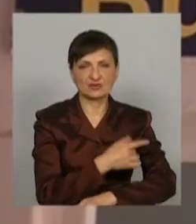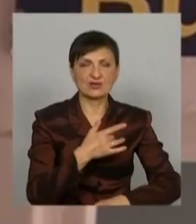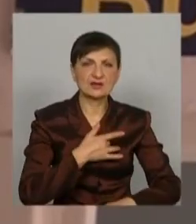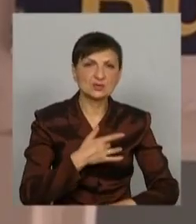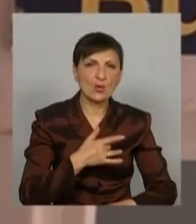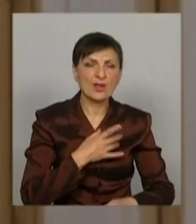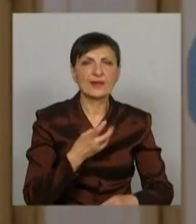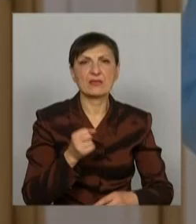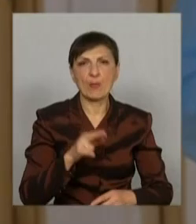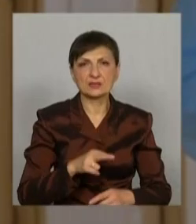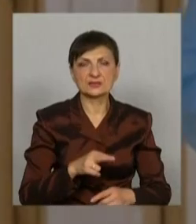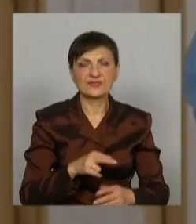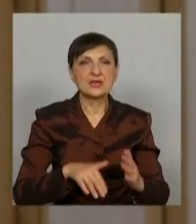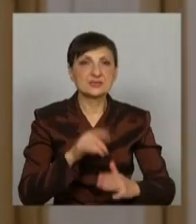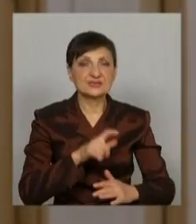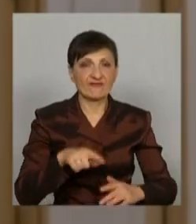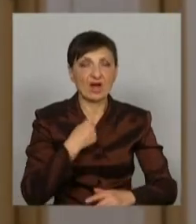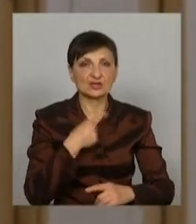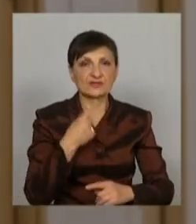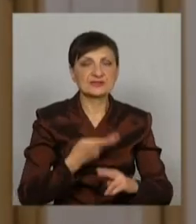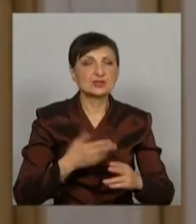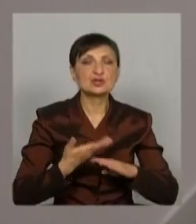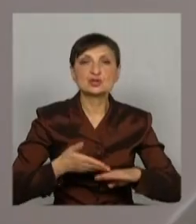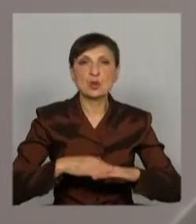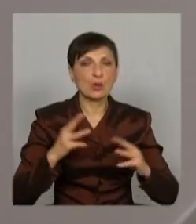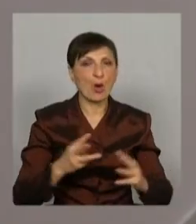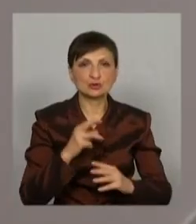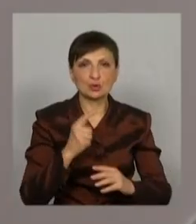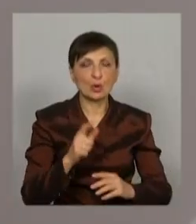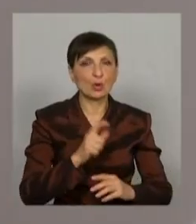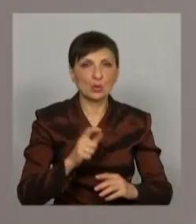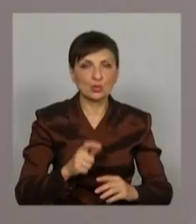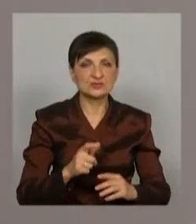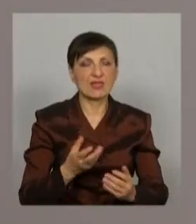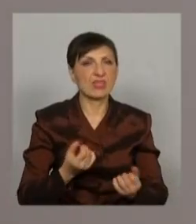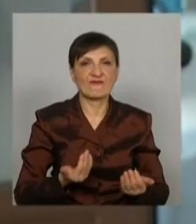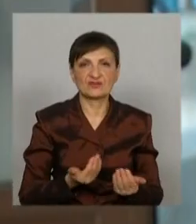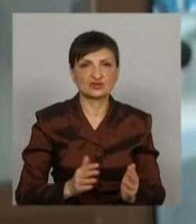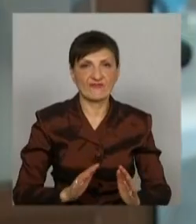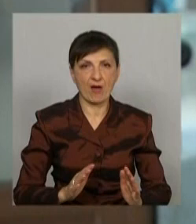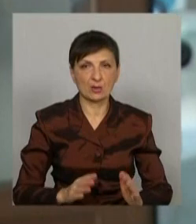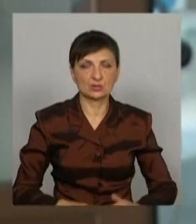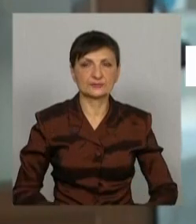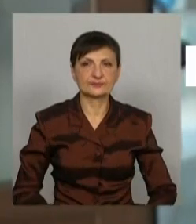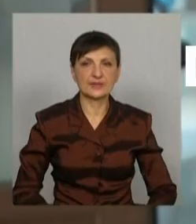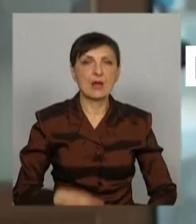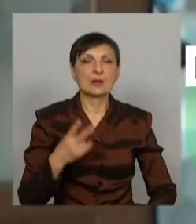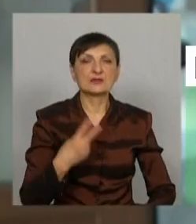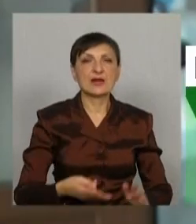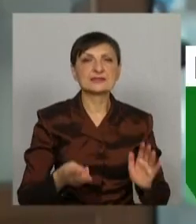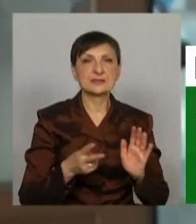и не только специалисты признаются что с такими тяжелыми ожогами люди обычно не выживают 27